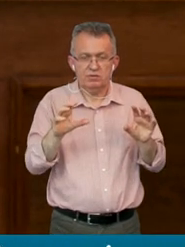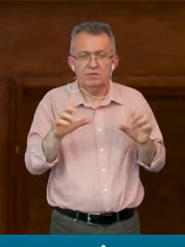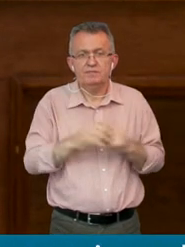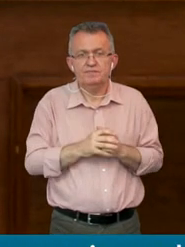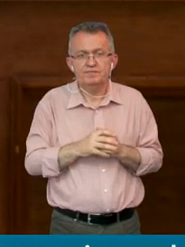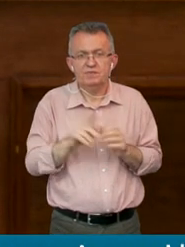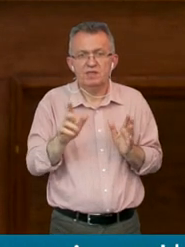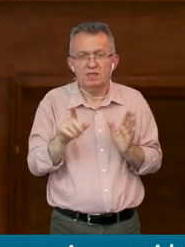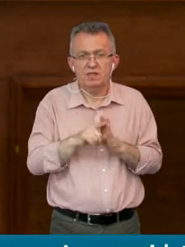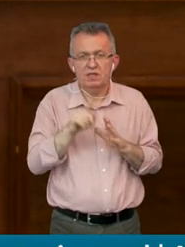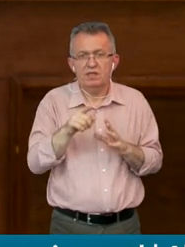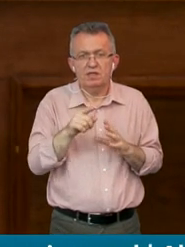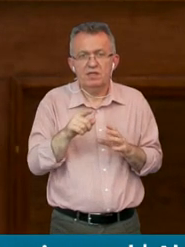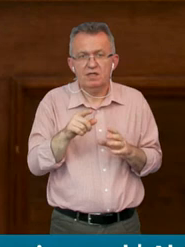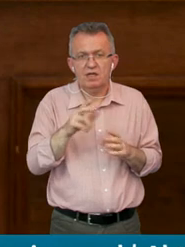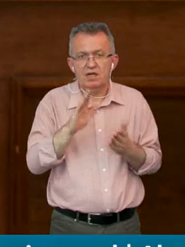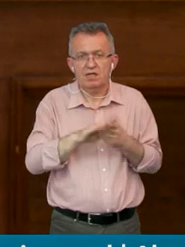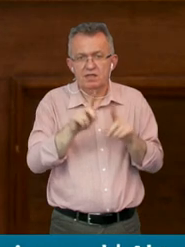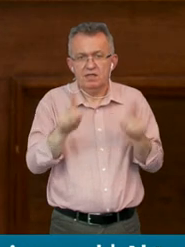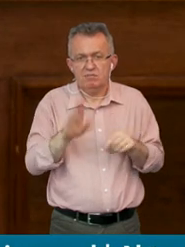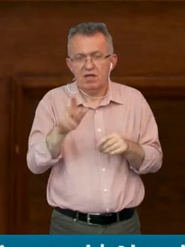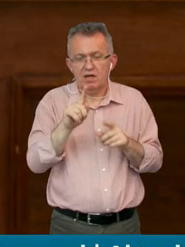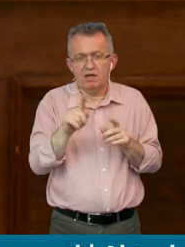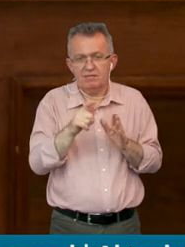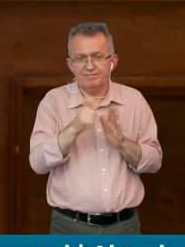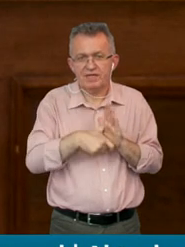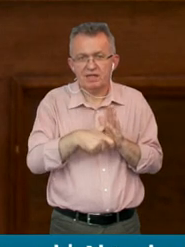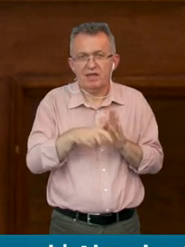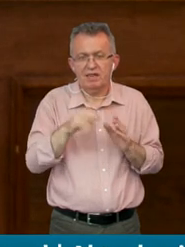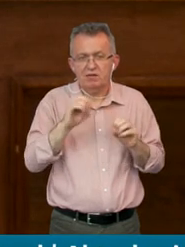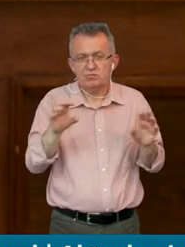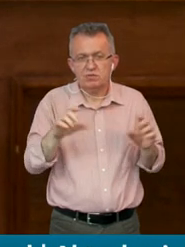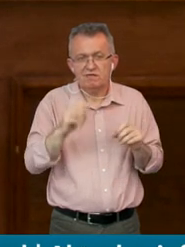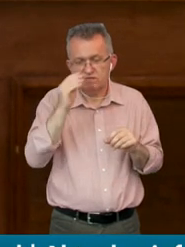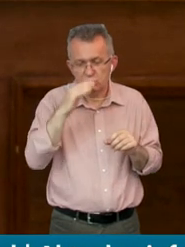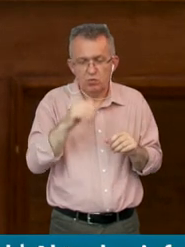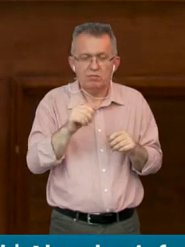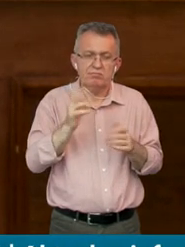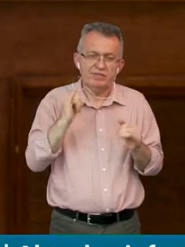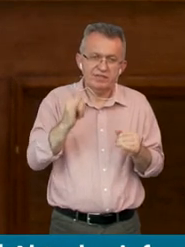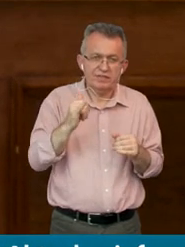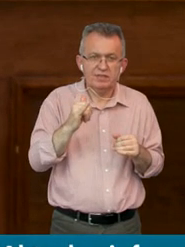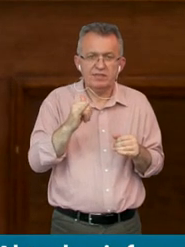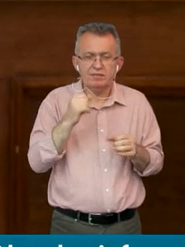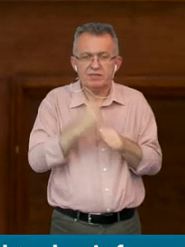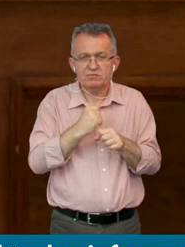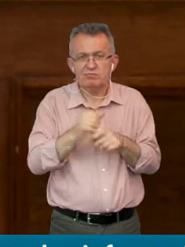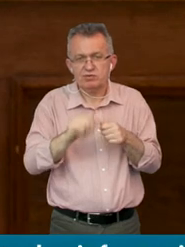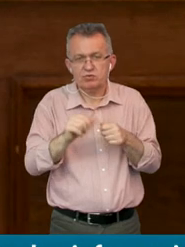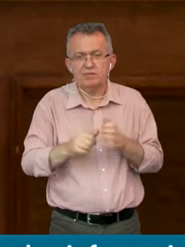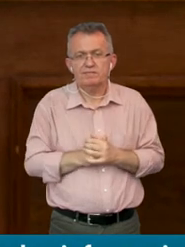nauczycieli zatrudnionych z tytułu karty nauczyciela. Więc są to nauczyciele i w szkołach, i nauczyciele